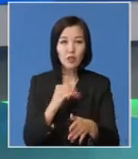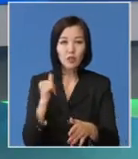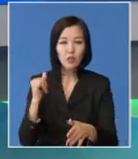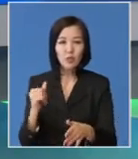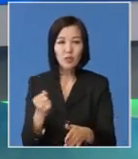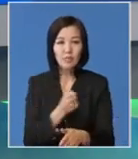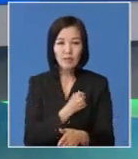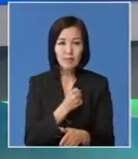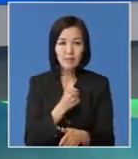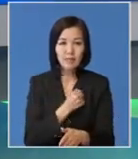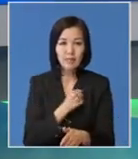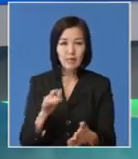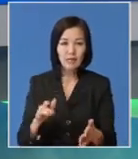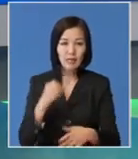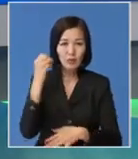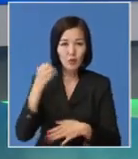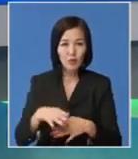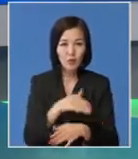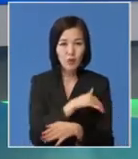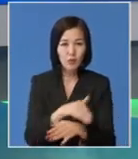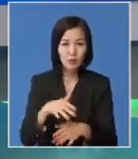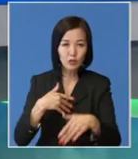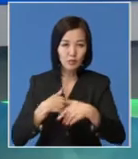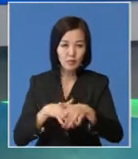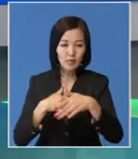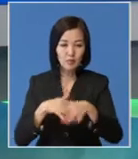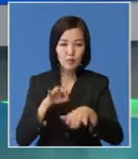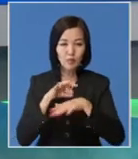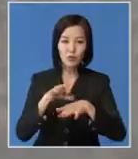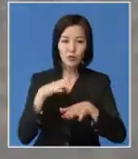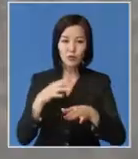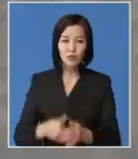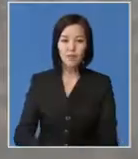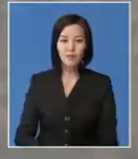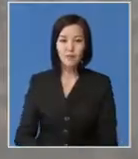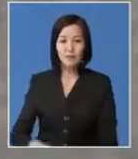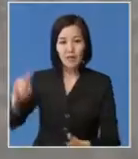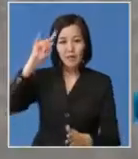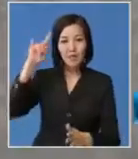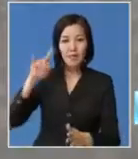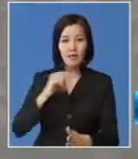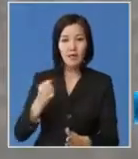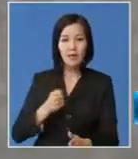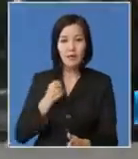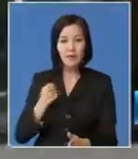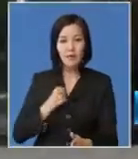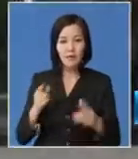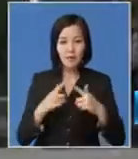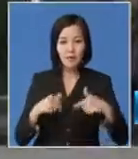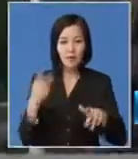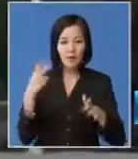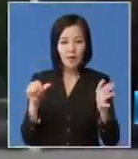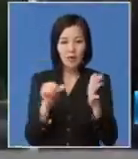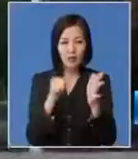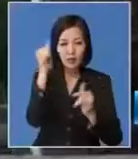сарбаздар мен сардарлар шаһардың орталық көшесімен сап түсіп жүріп өтті. Қазақ армиясының құрылғанына бүгін 26 жыл.